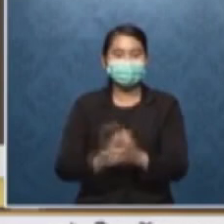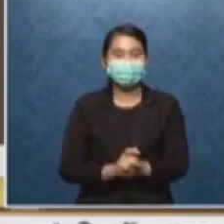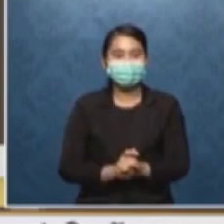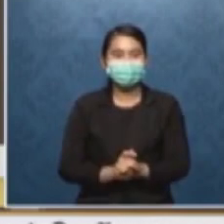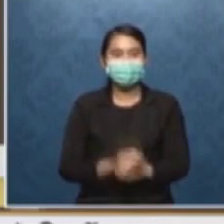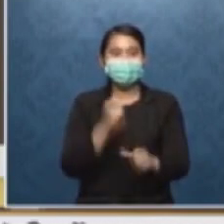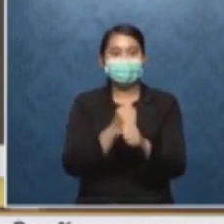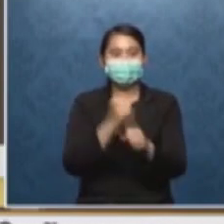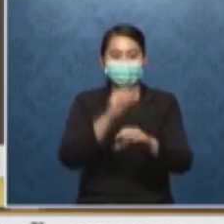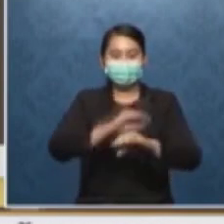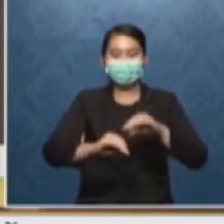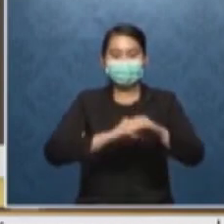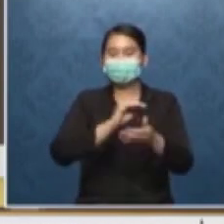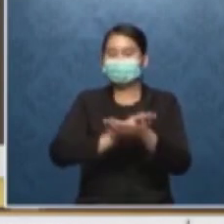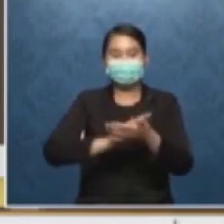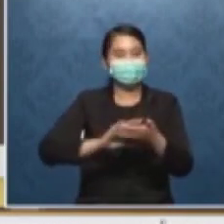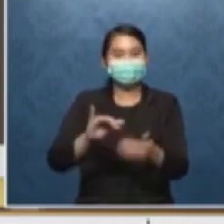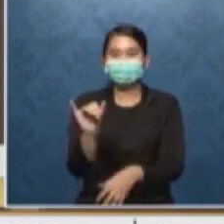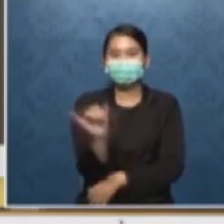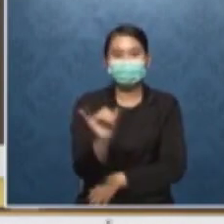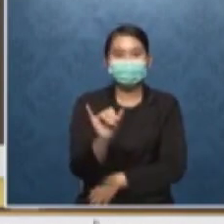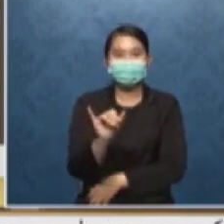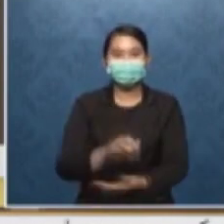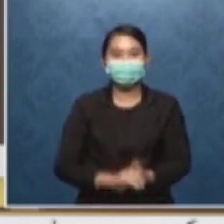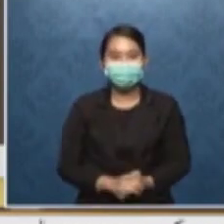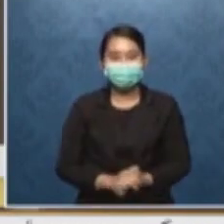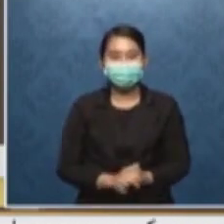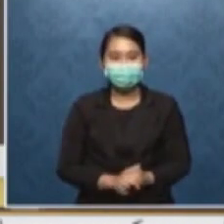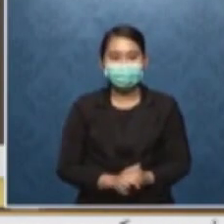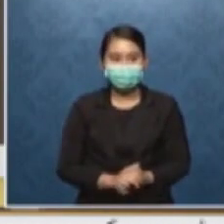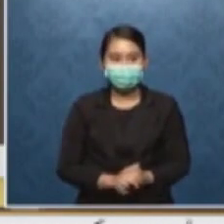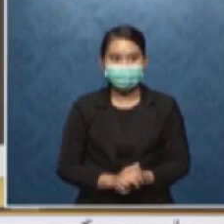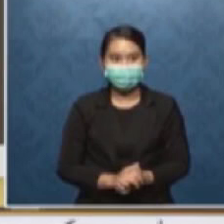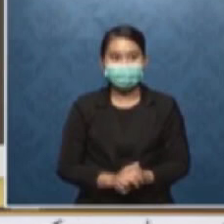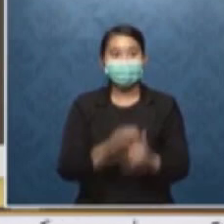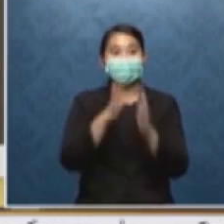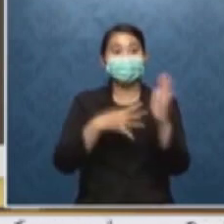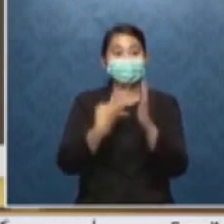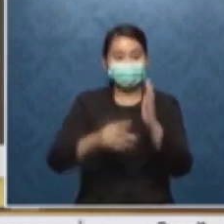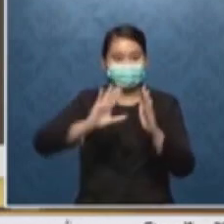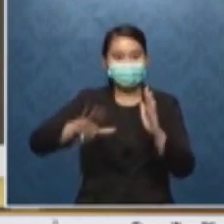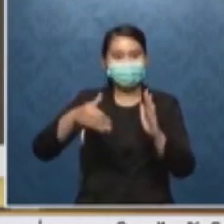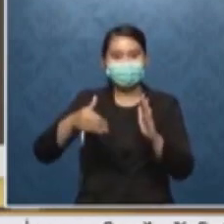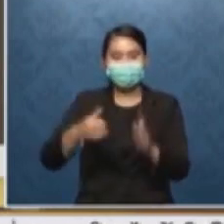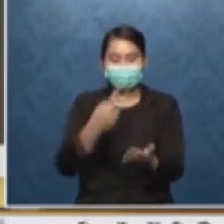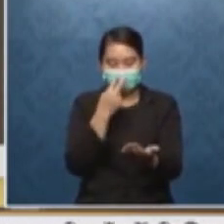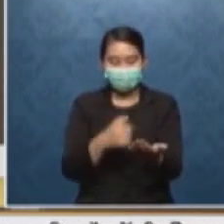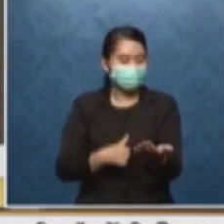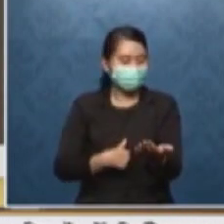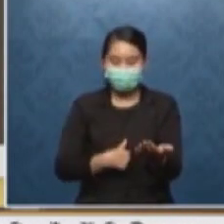ยังไม่เสร็จเลยแม้แต่องค์การเดียวนั่นรอที่แล้วเรามาดูแผนฟื้นฟูยิ่งเลวร้ายครับ